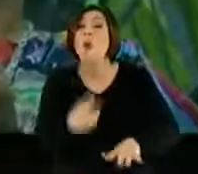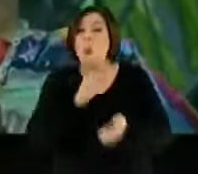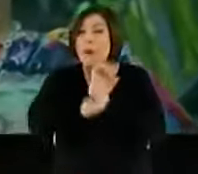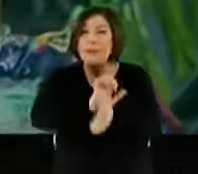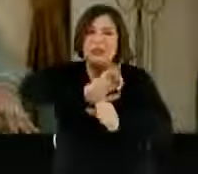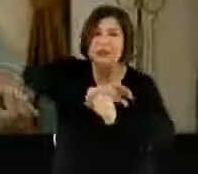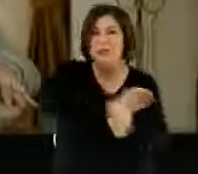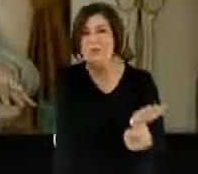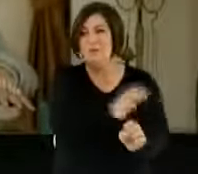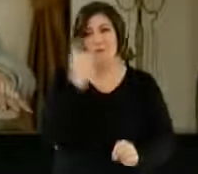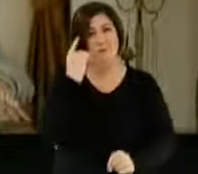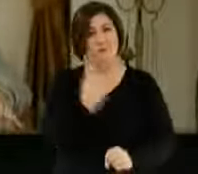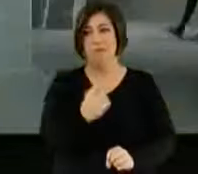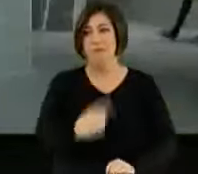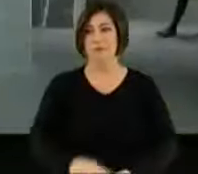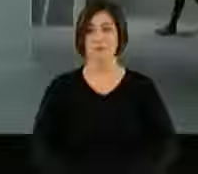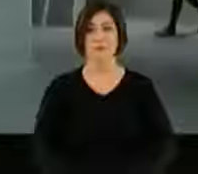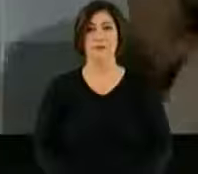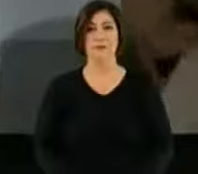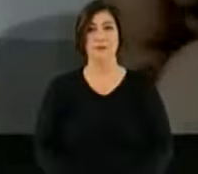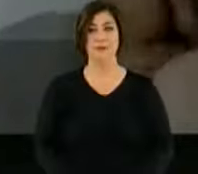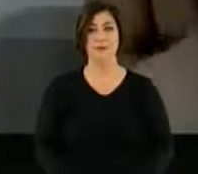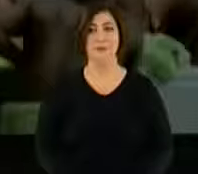hapiste çürür gider.